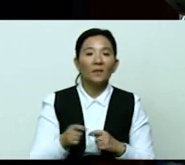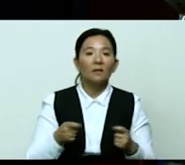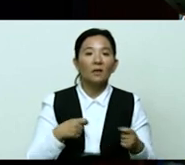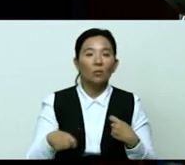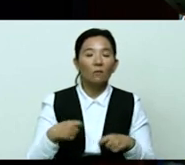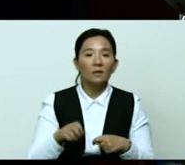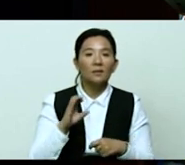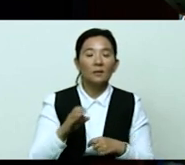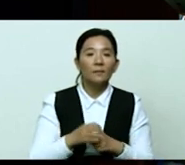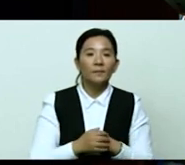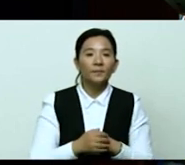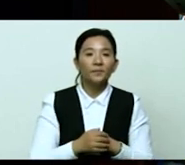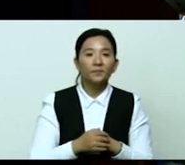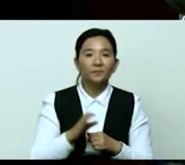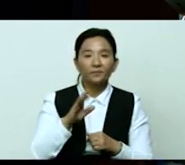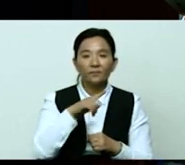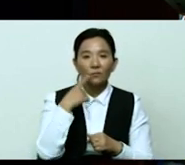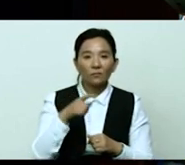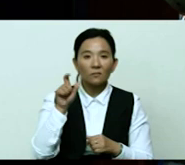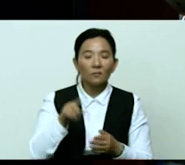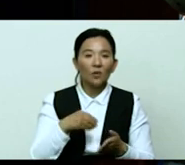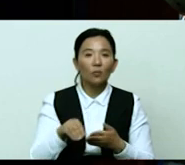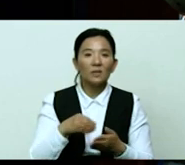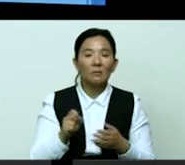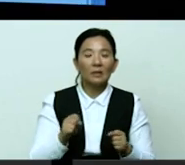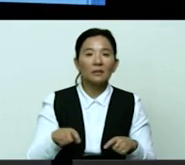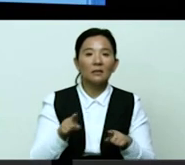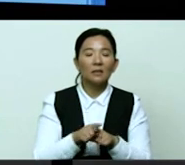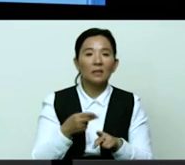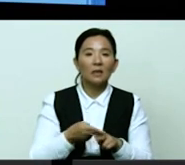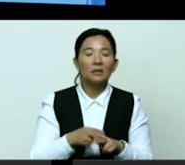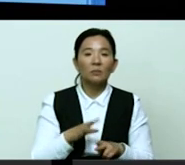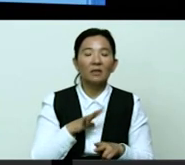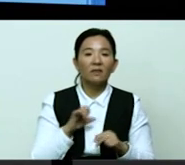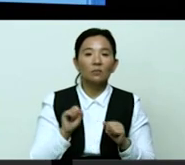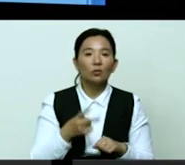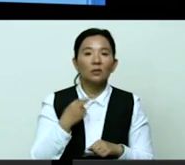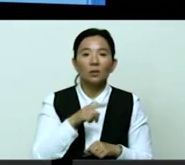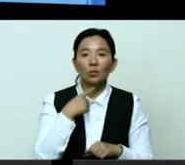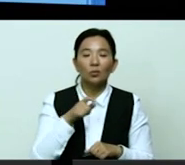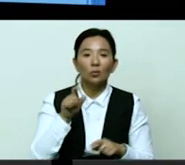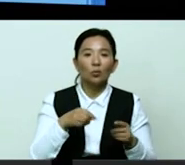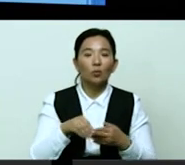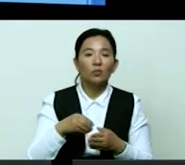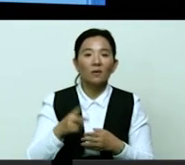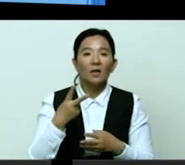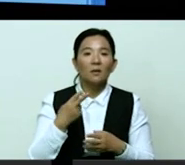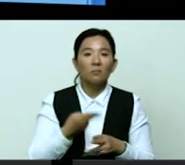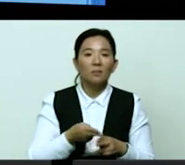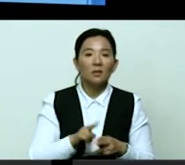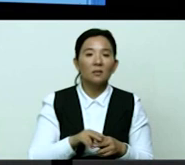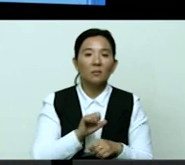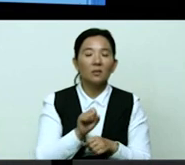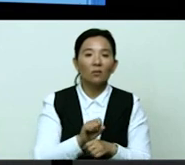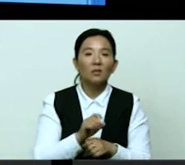торговли с русскими купцами, а также это была возможность для русских купцов беспрепятственно